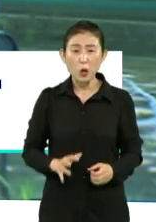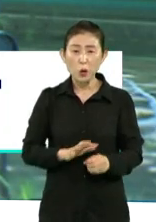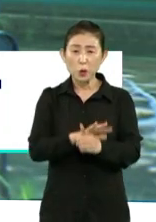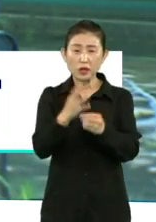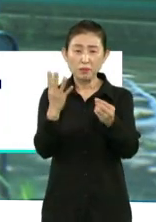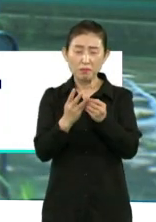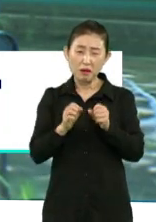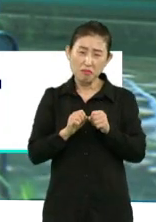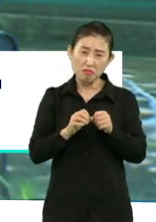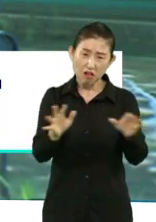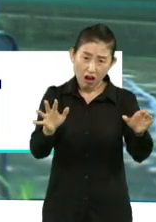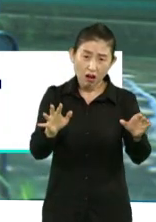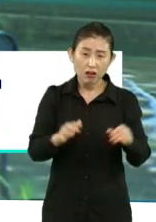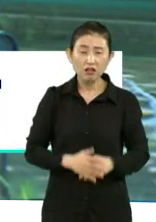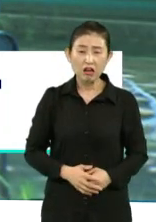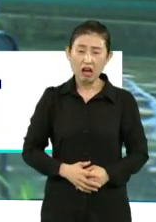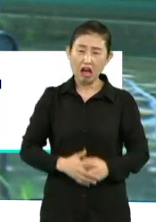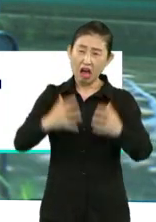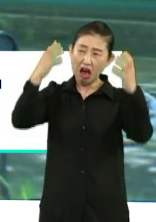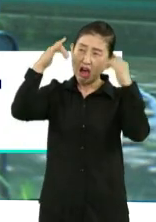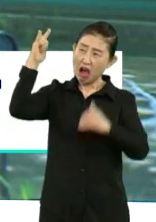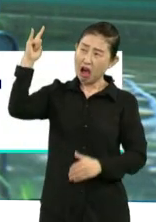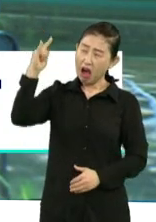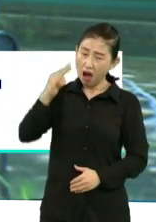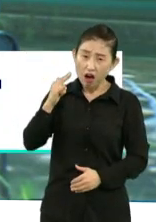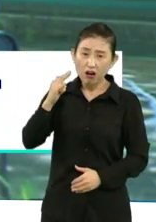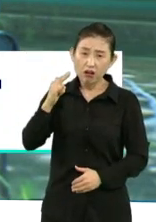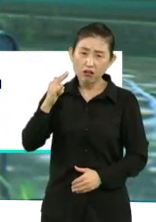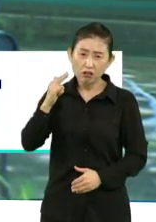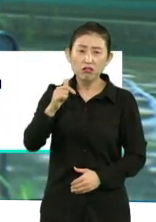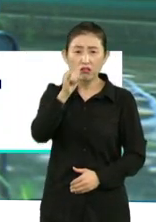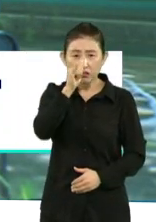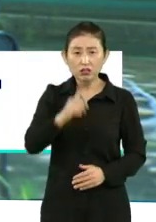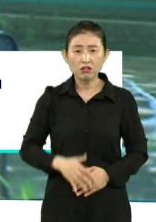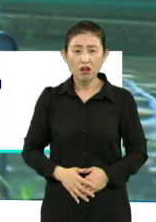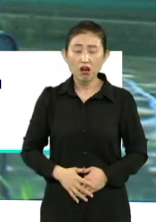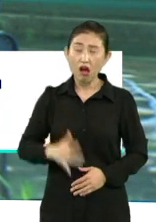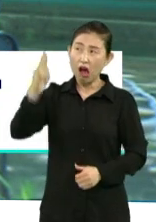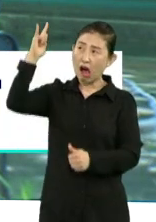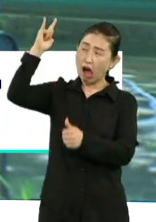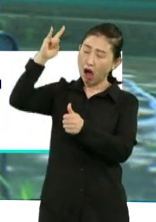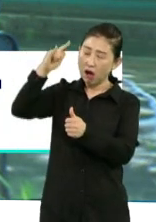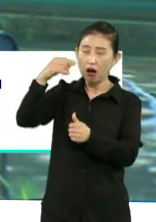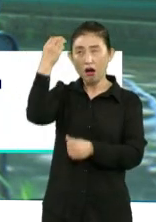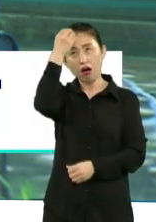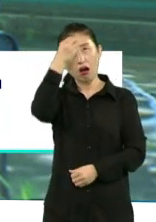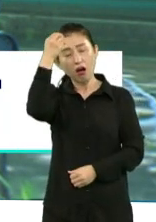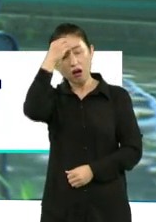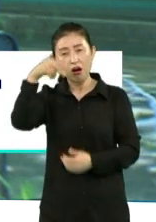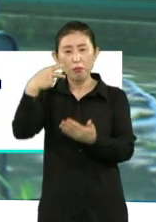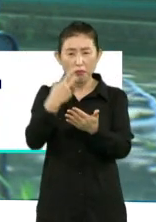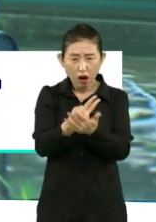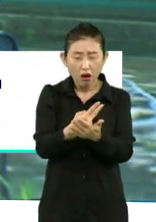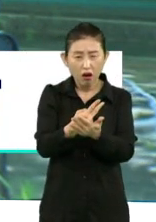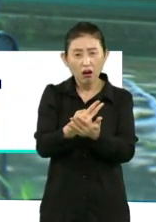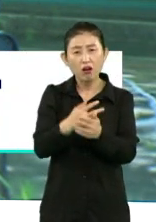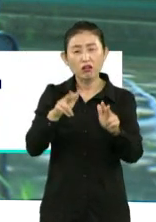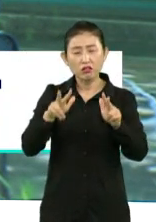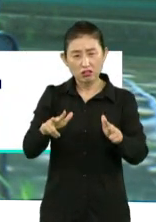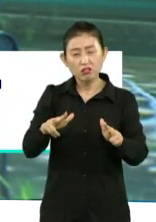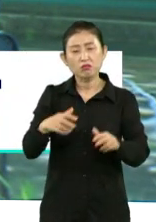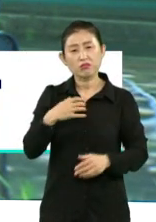코로나 4차 대유행 속에 찜통 더위까지 본격화하면서 온열질환 등 여름철 건강관리에 비상이